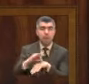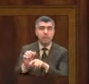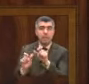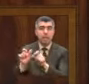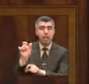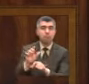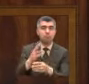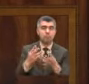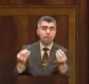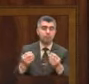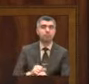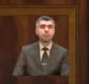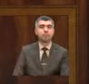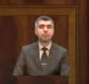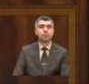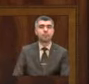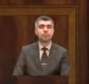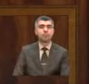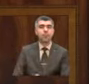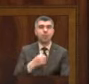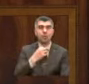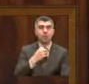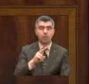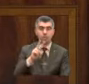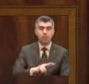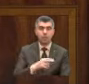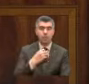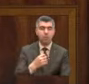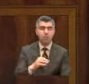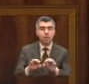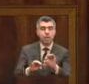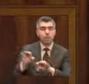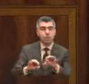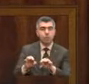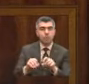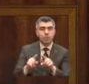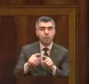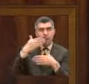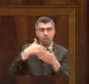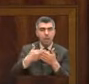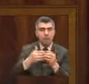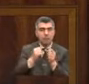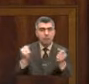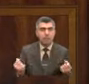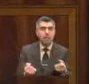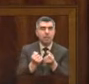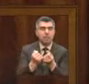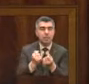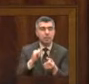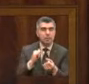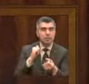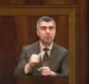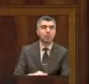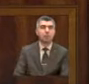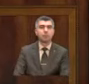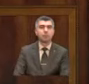سيد الوزير، في حقيقة الأمر الاستراتيجية الوطنية للتنمية المستدامة هي استراتيجية جد طموحة،